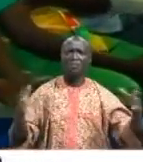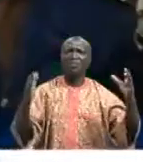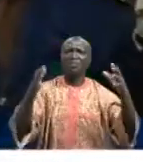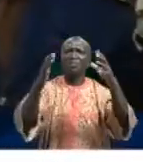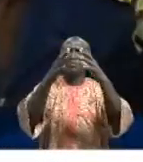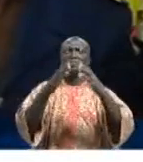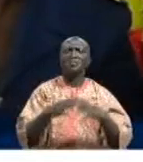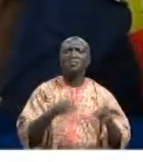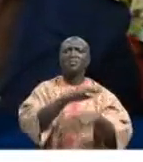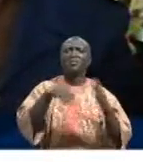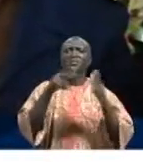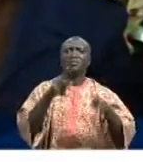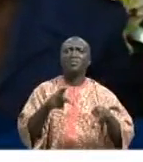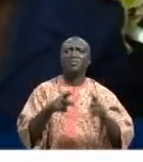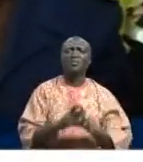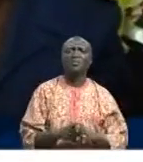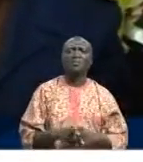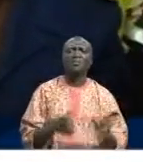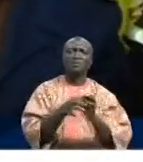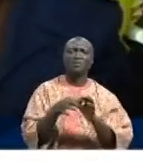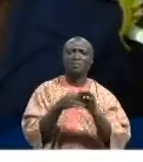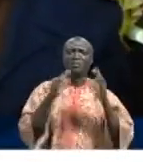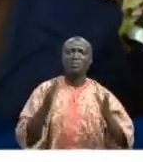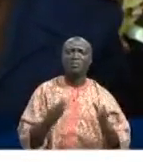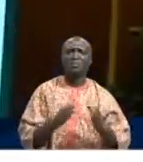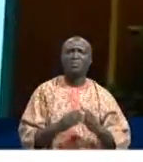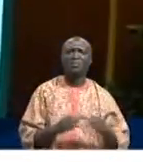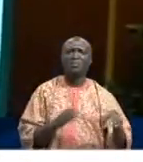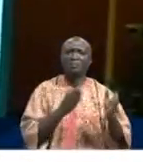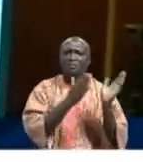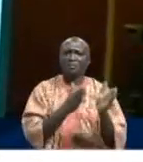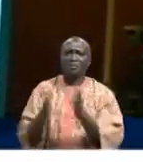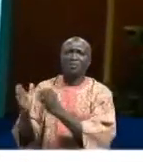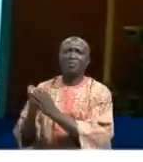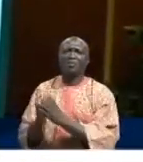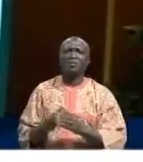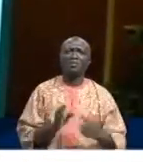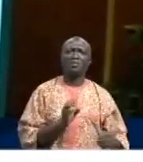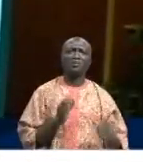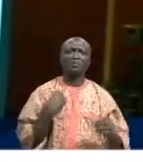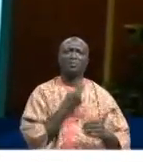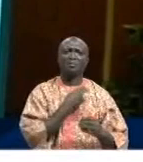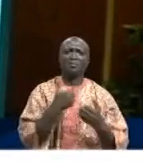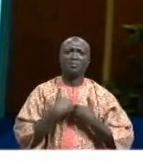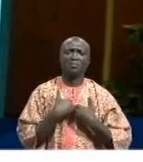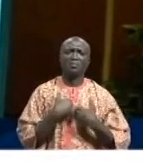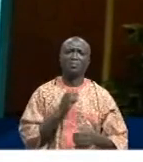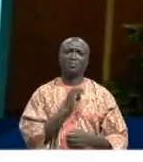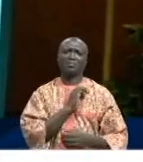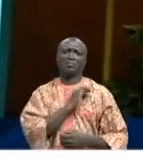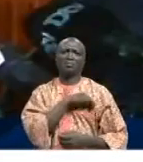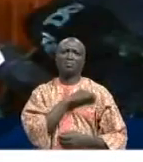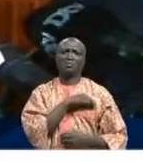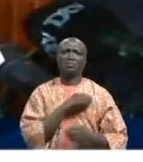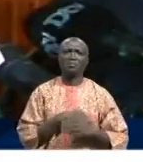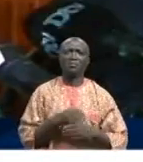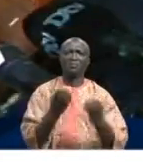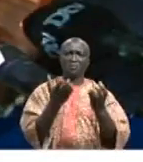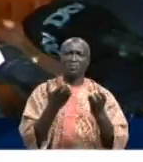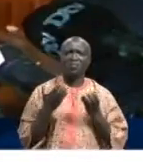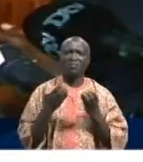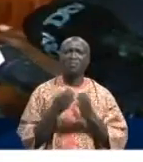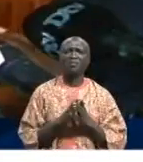objectifs l'effet de roue on peaufiner des stratégies nous avons une mission aussi qui a une mission commando c'est qualifié l'équipe c'est la volonté des joueurs